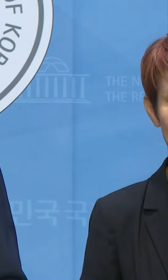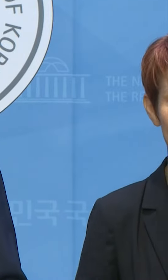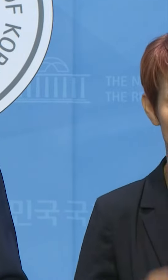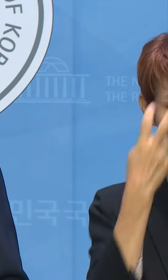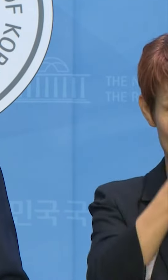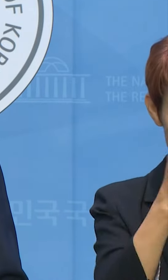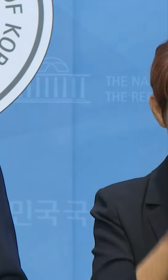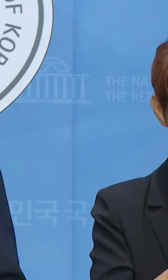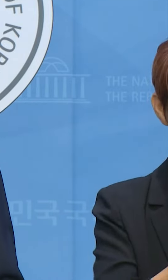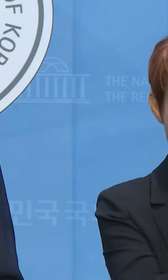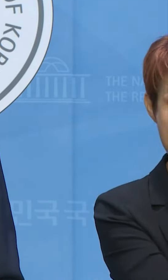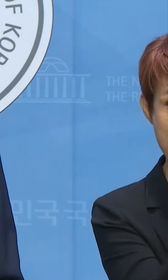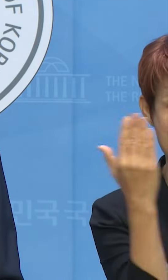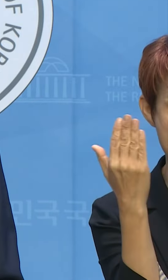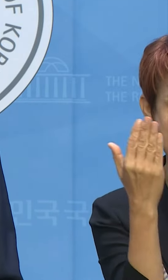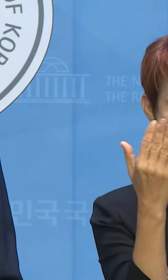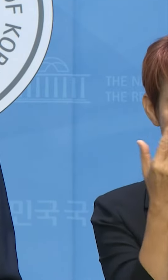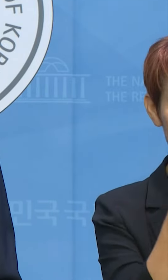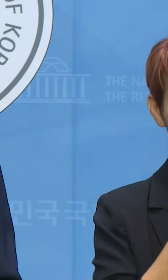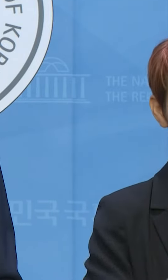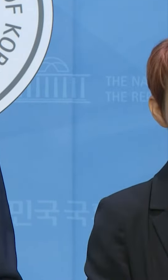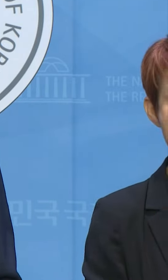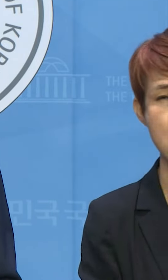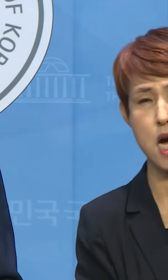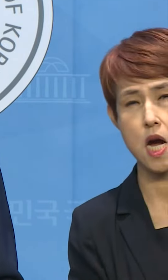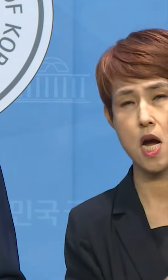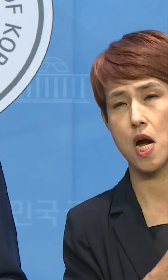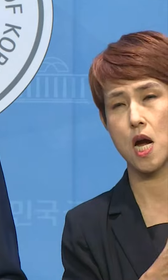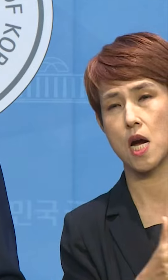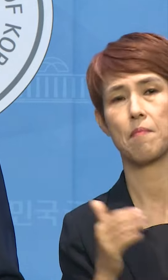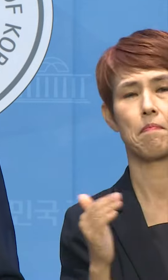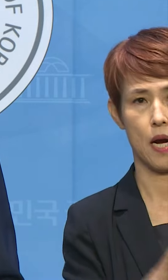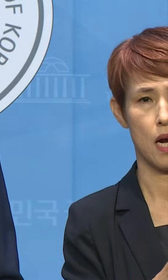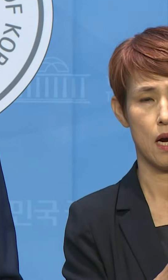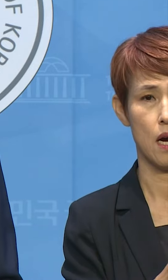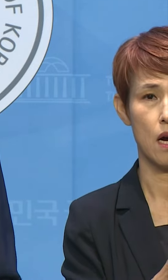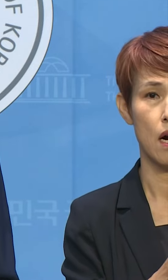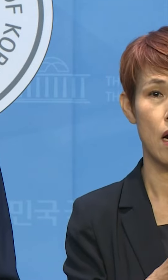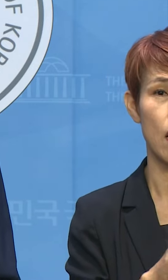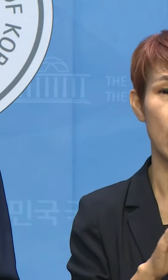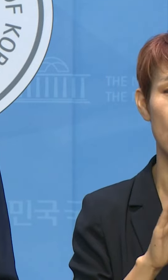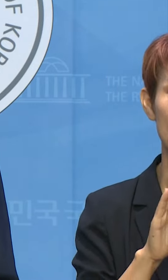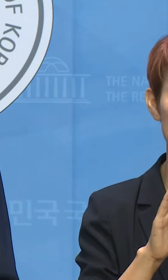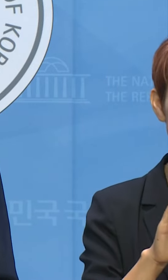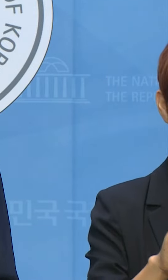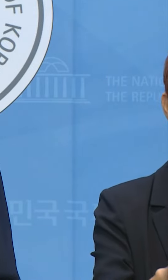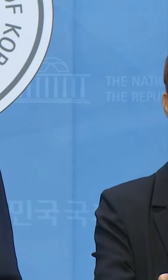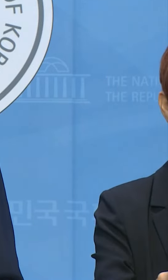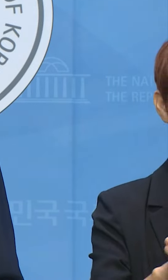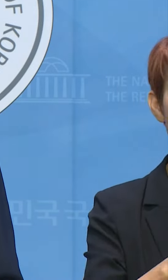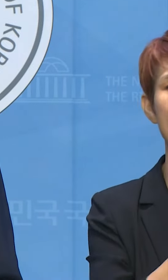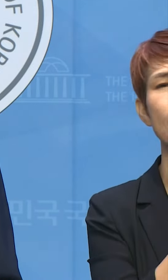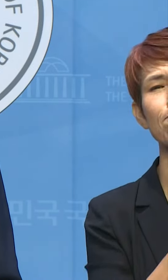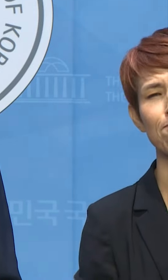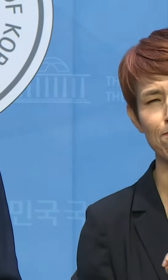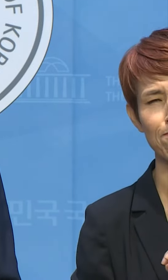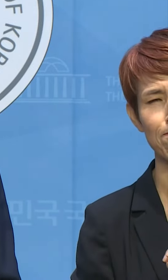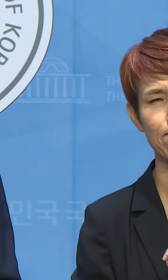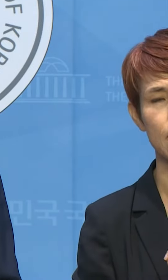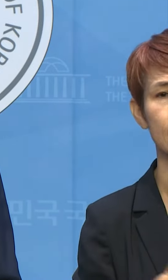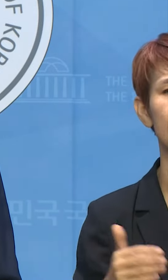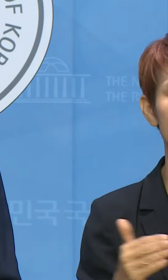검찰과 언론은 저를 조리돌림 했습니다 그리고는 가시 울타리 두른 집에 가두는 위리안치